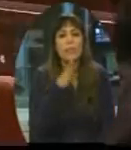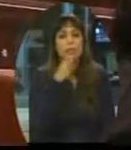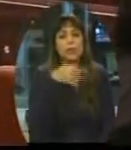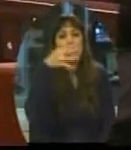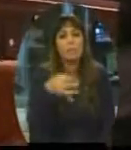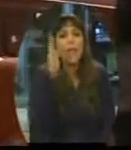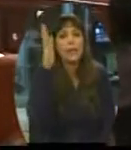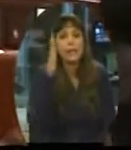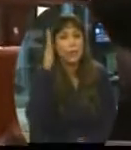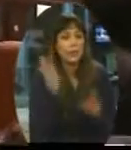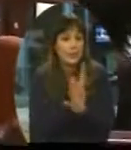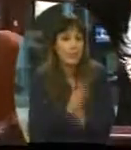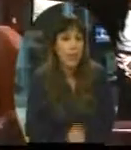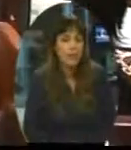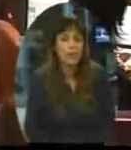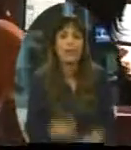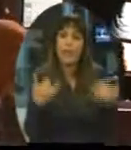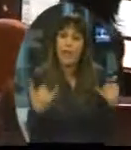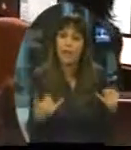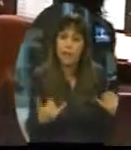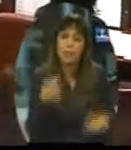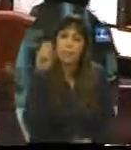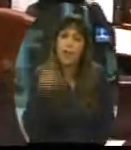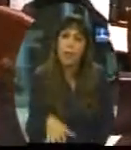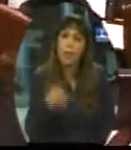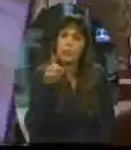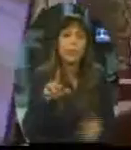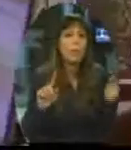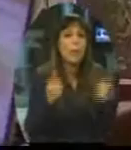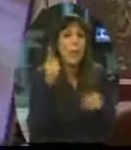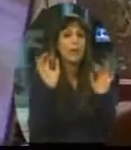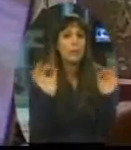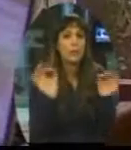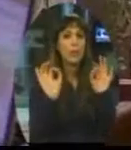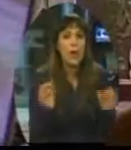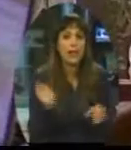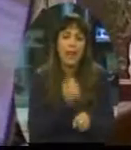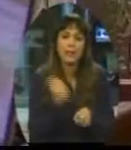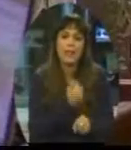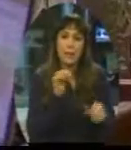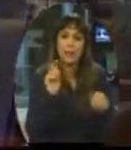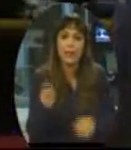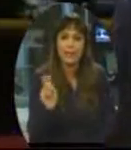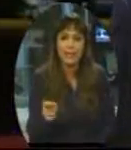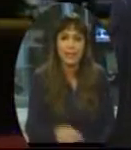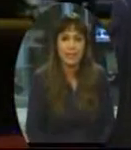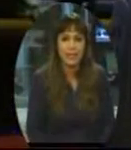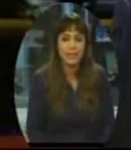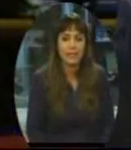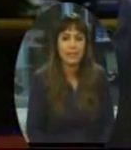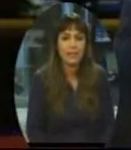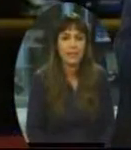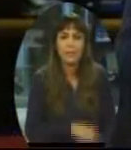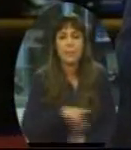נסתרות? היום מכל מקום הם תרמו תרומה מקורית במיוחד לעשייה הפרלמנטרית. יום